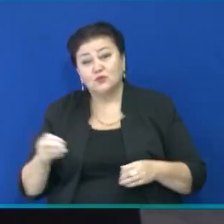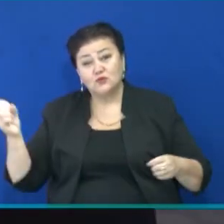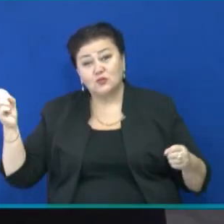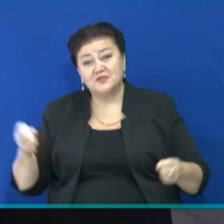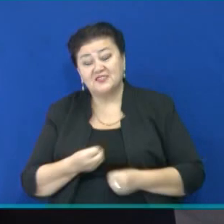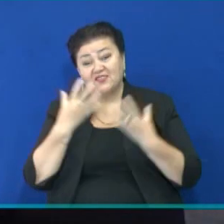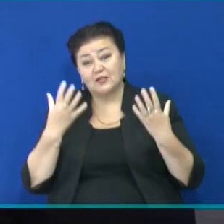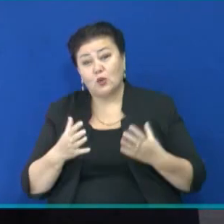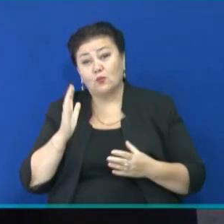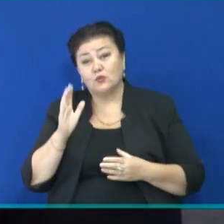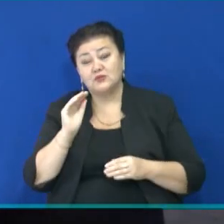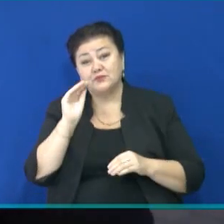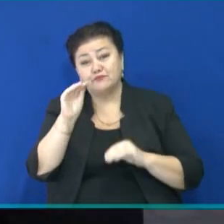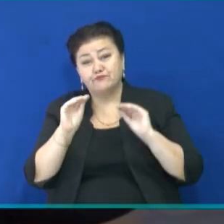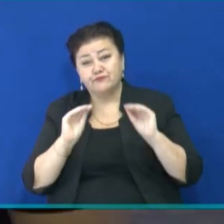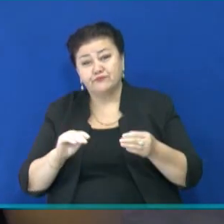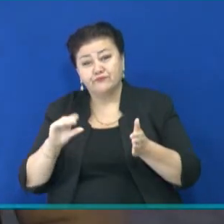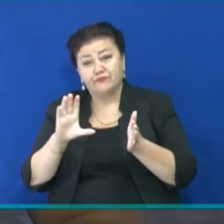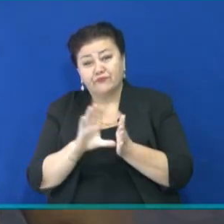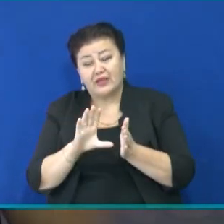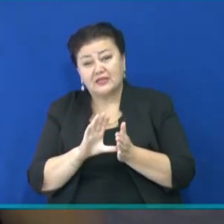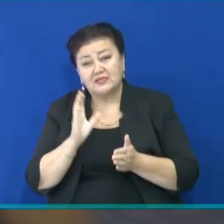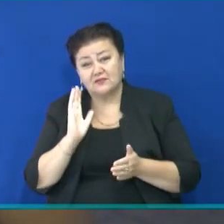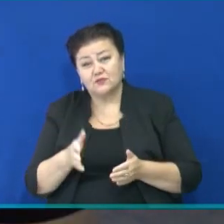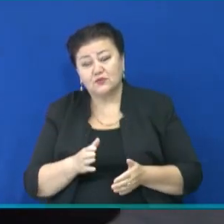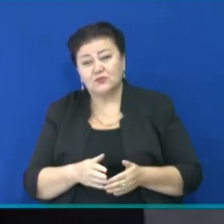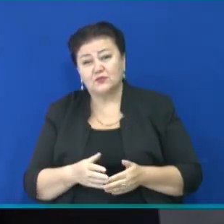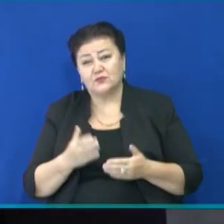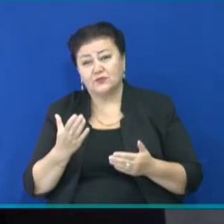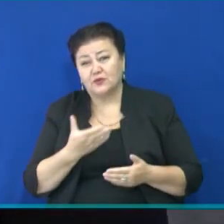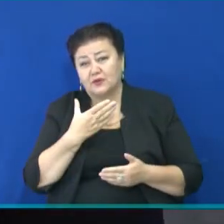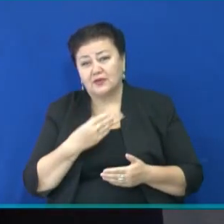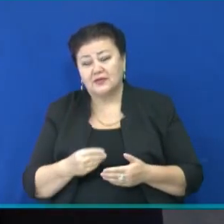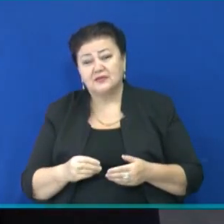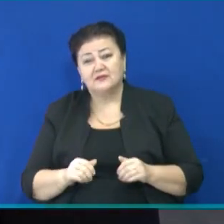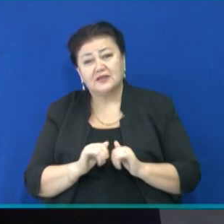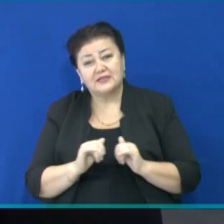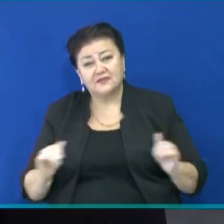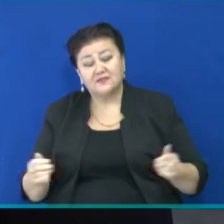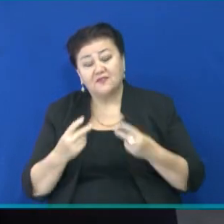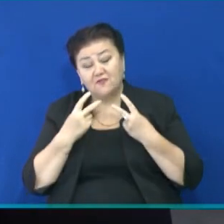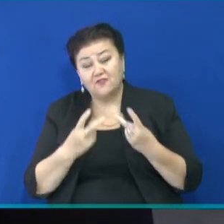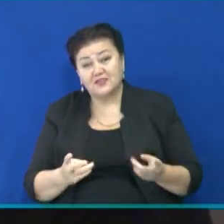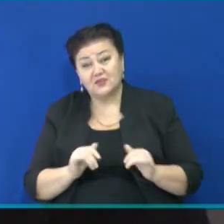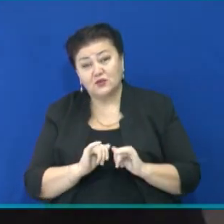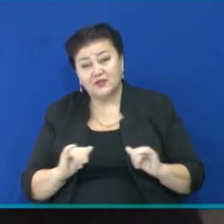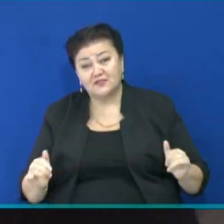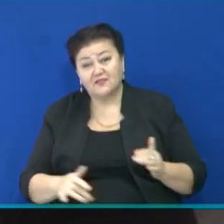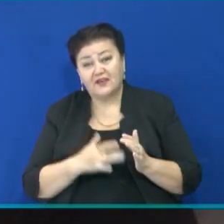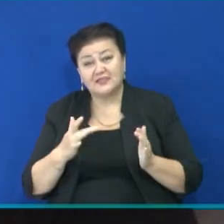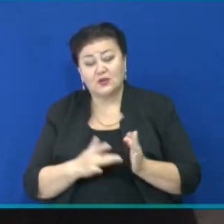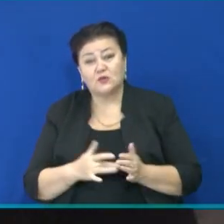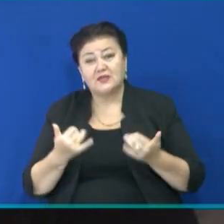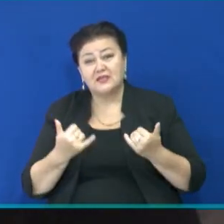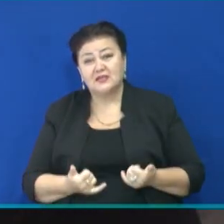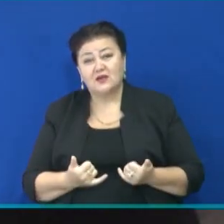еді. Он стал лучше. Даже как-то. Жақсы болды. Көрнекі түрде дами түсті. Қаланың дамып келе жатқанына қуаныштымын.